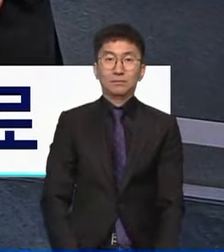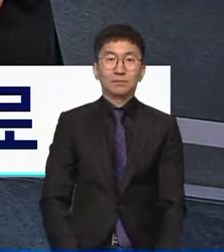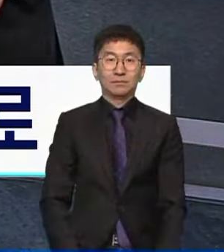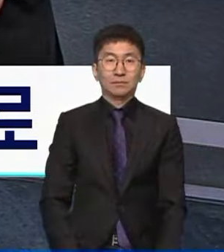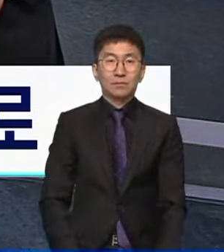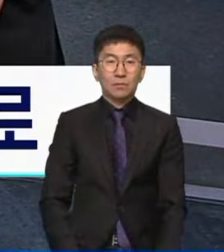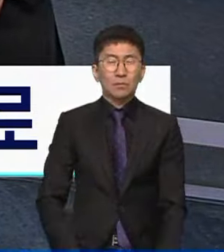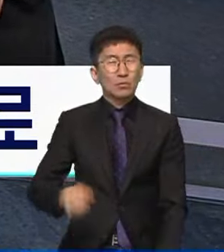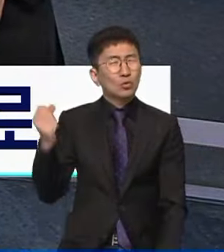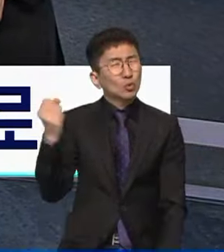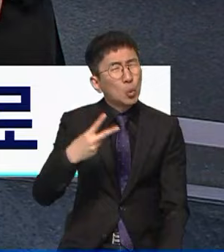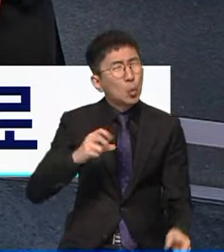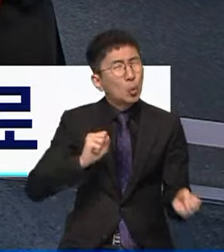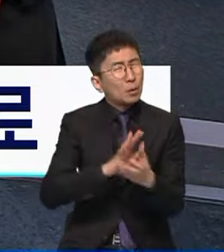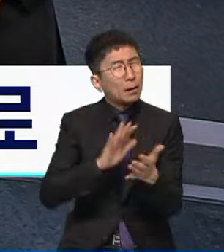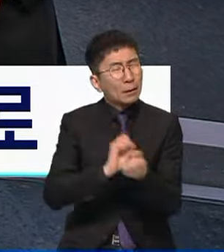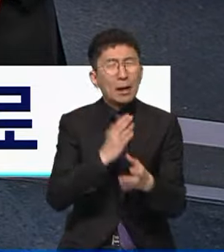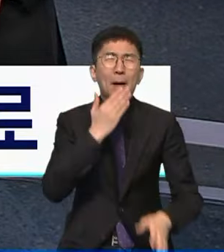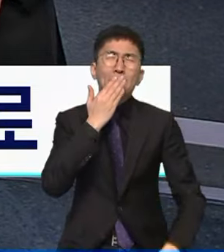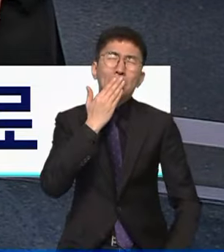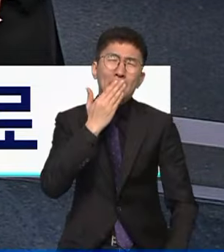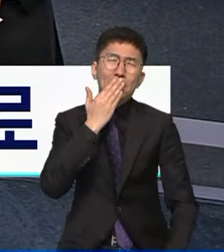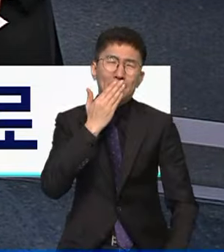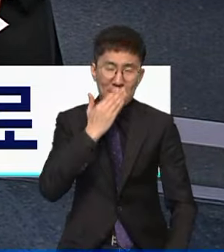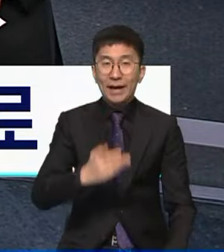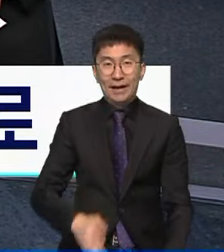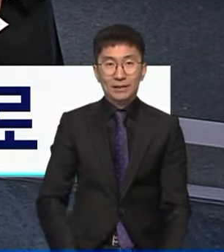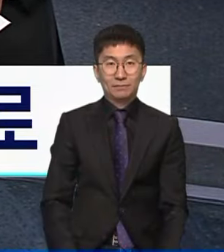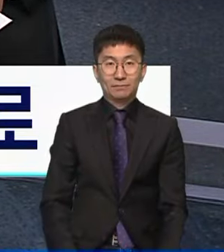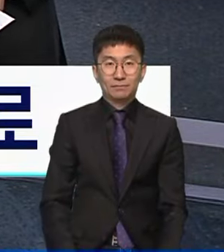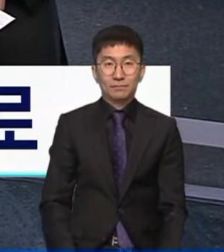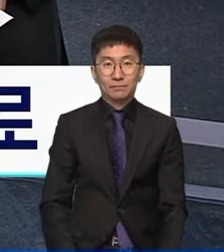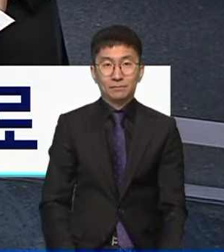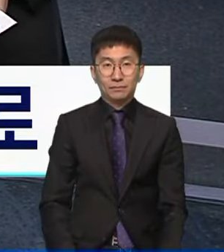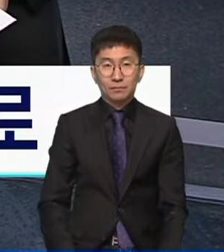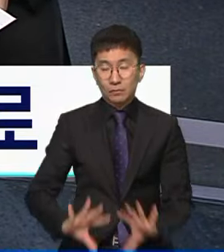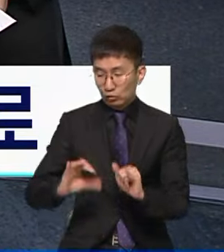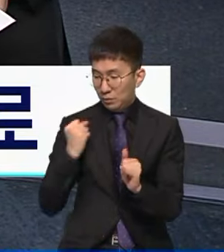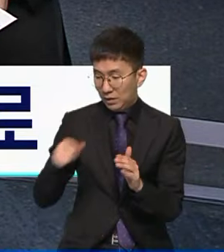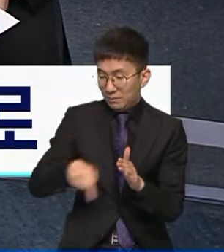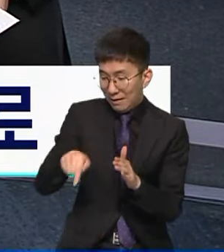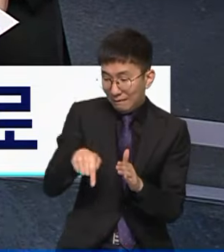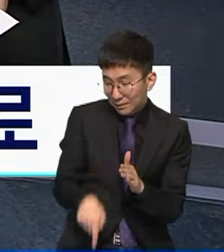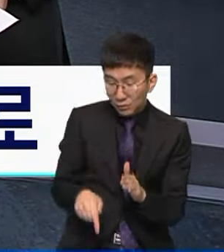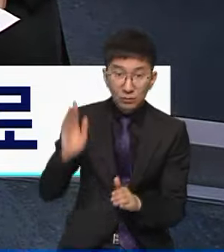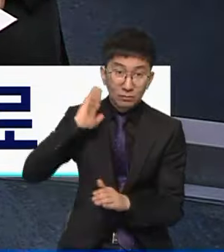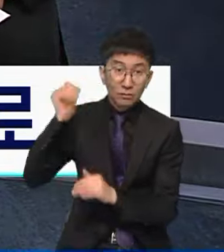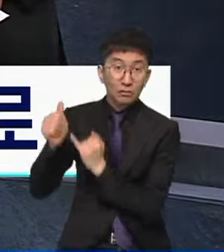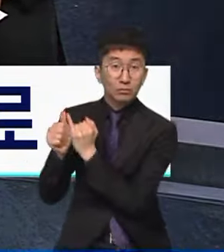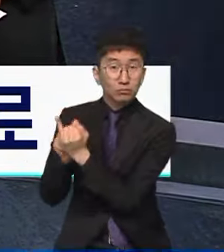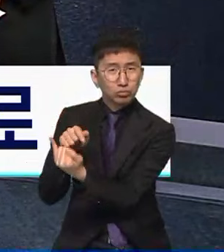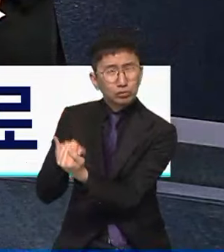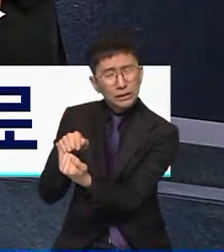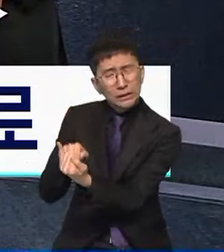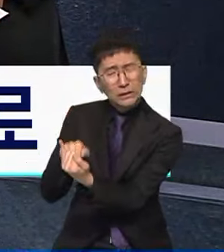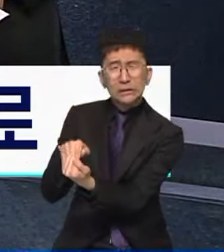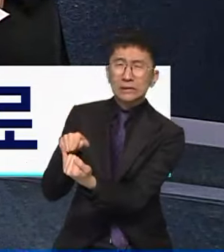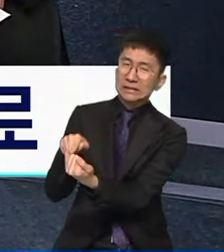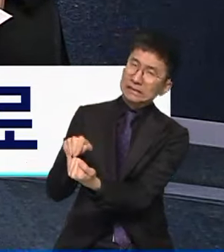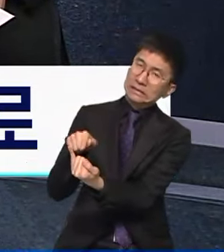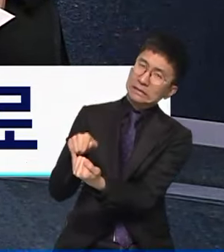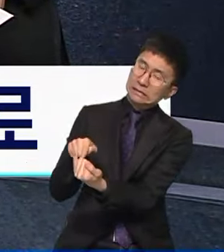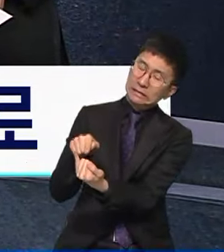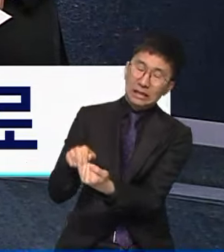건 아니어서 갈등의 불씨가 언제든지 살아날 수 있다는 분석도 있습니다. 여당 안에서도 김건희 여사를